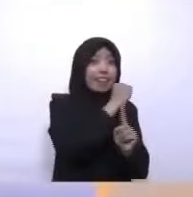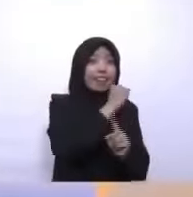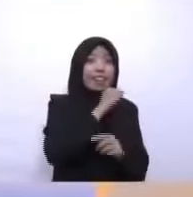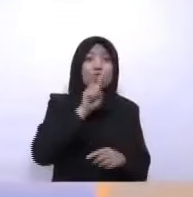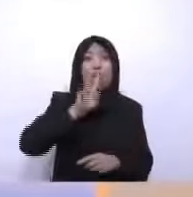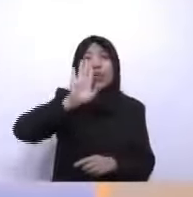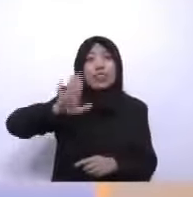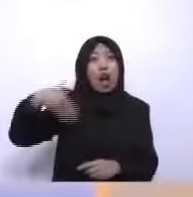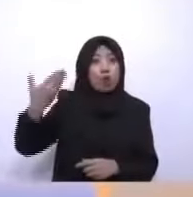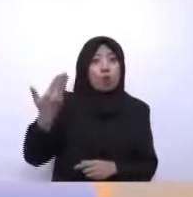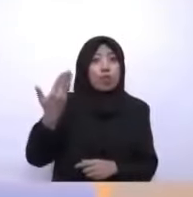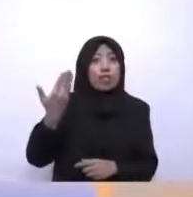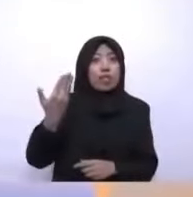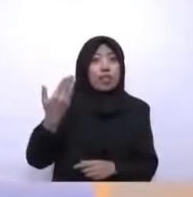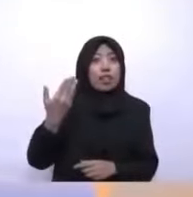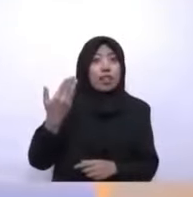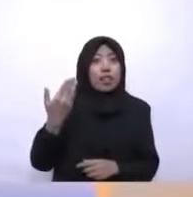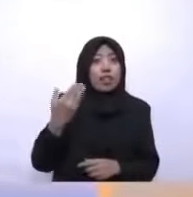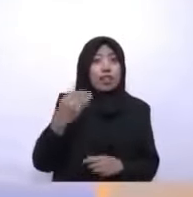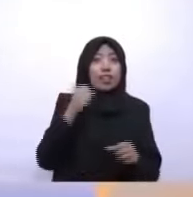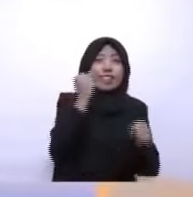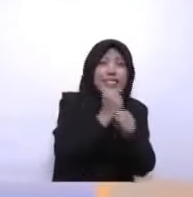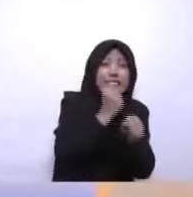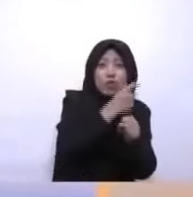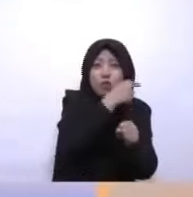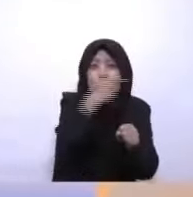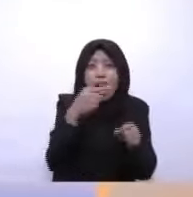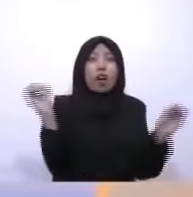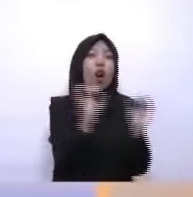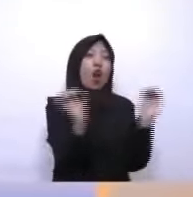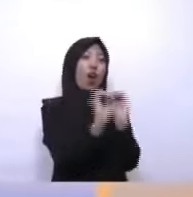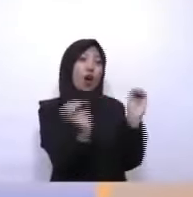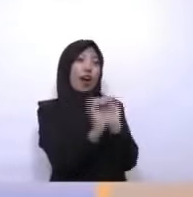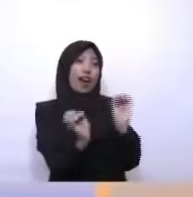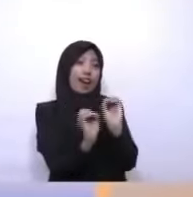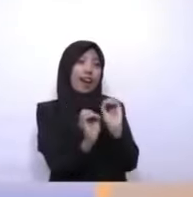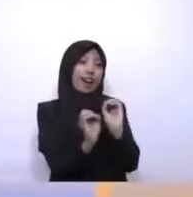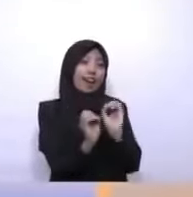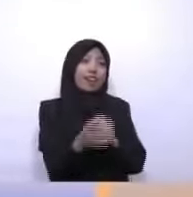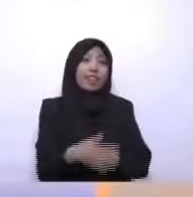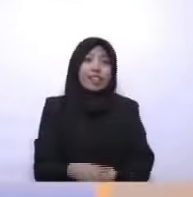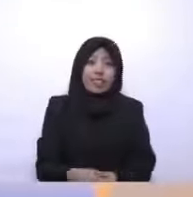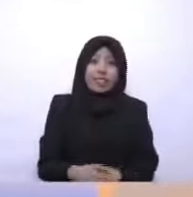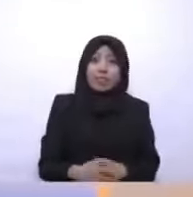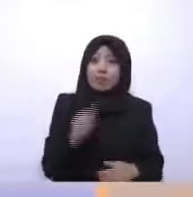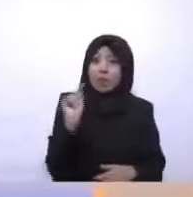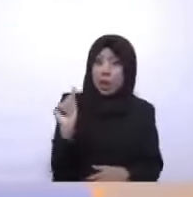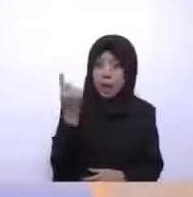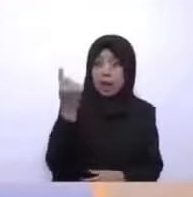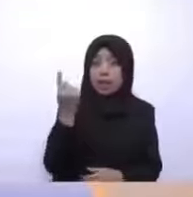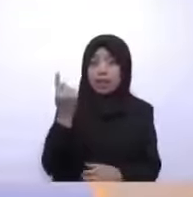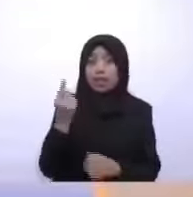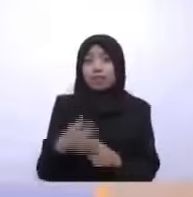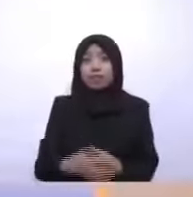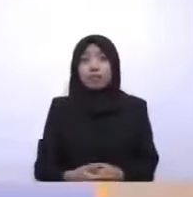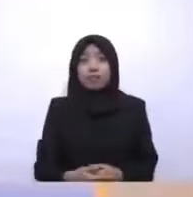memimpin New Zero Stunting di Jawa Barat. Yang pertama kita dari